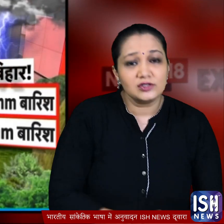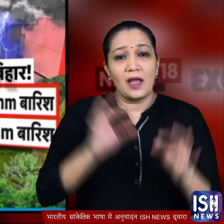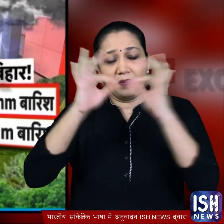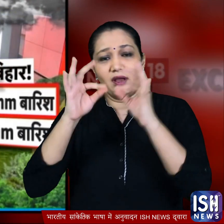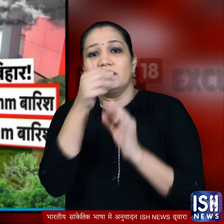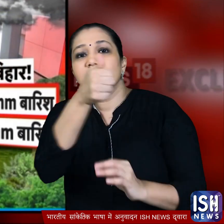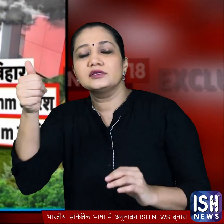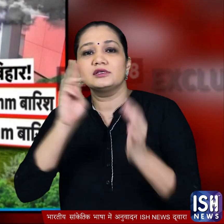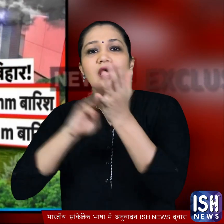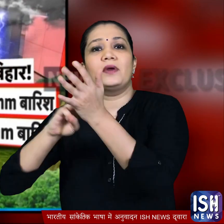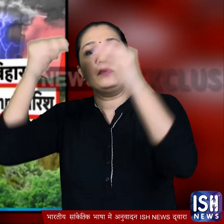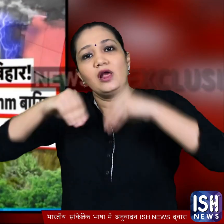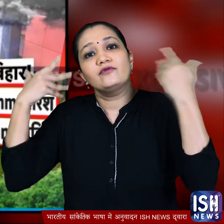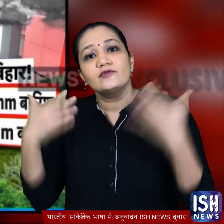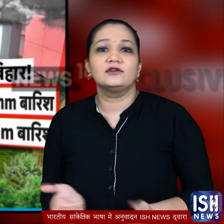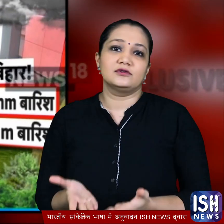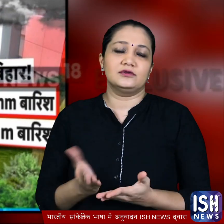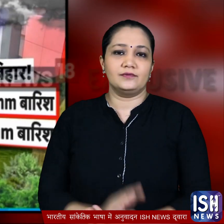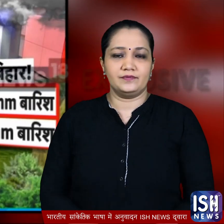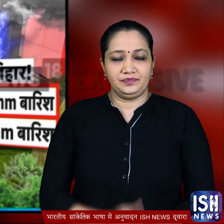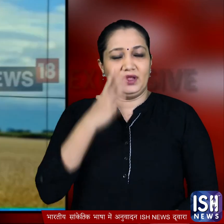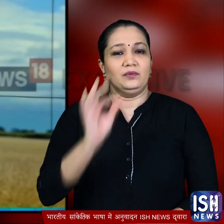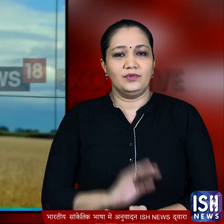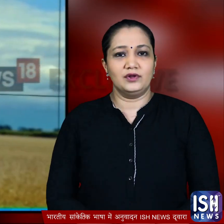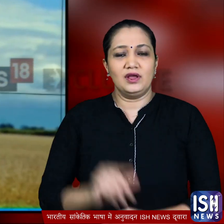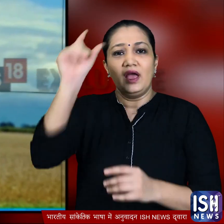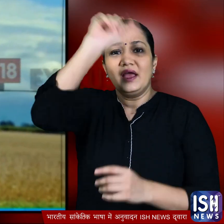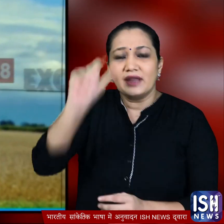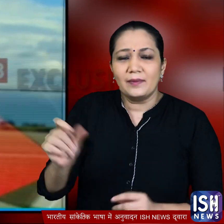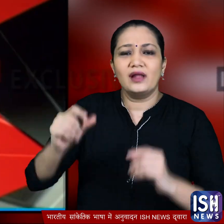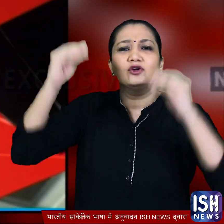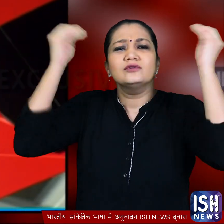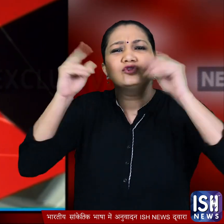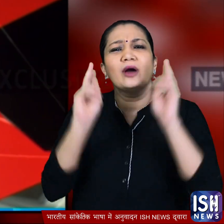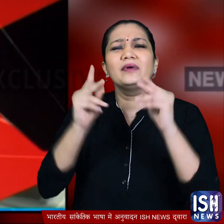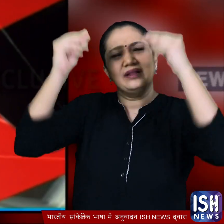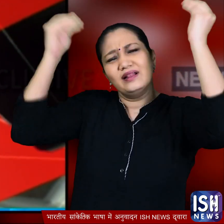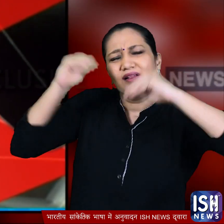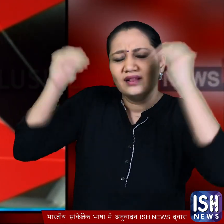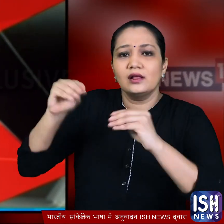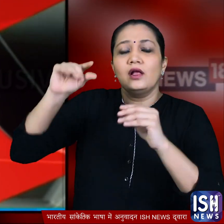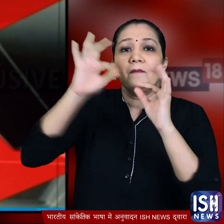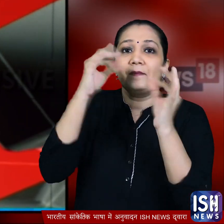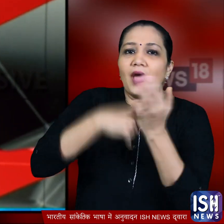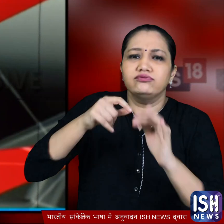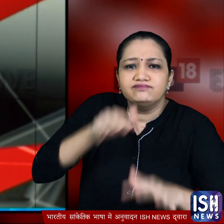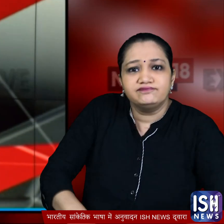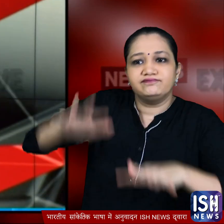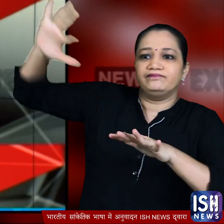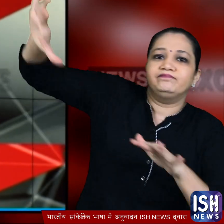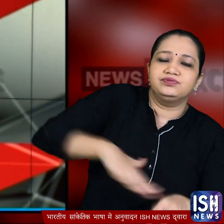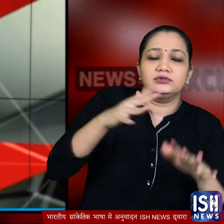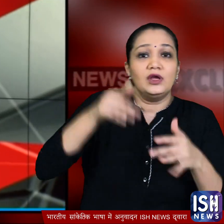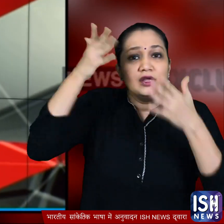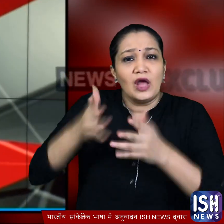बगहा में 66 मिलीमीटर बारिश हो चुकी है। सौभाग्य की एक बात यह कि नेपाल में सामान्य बारिश हो तो भी बिहार डूब जाता है, जबकि इस